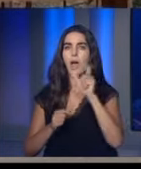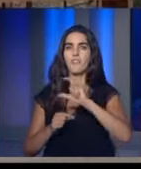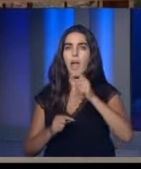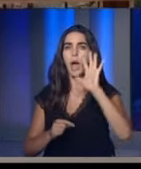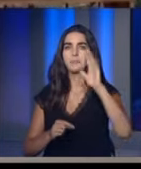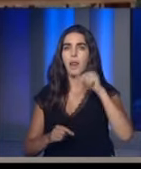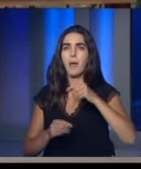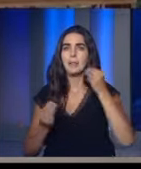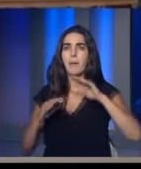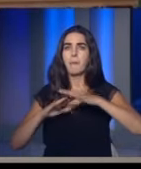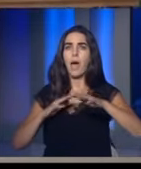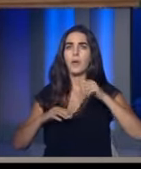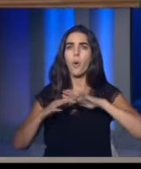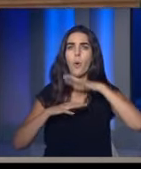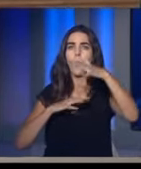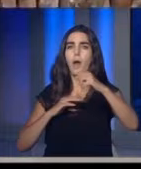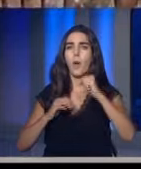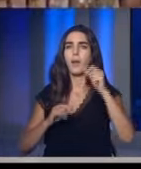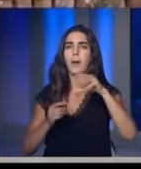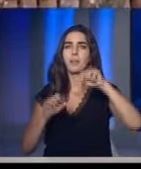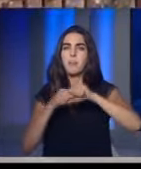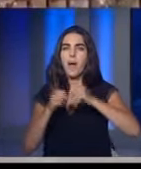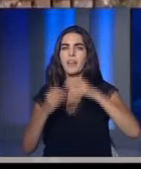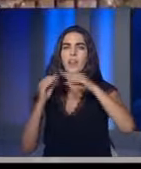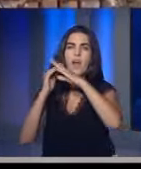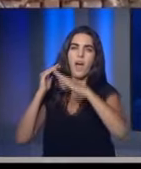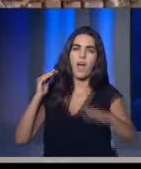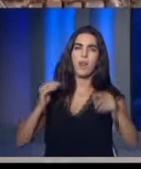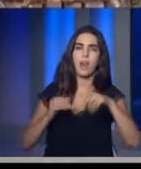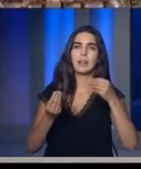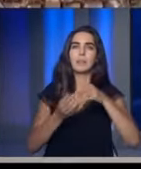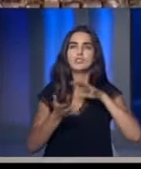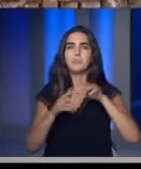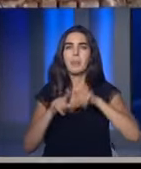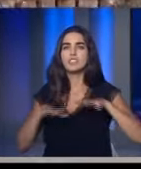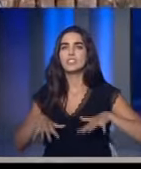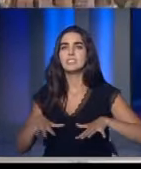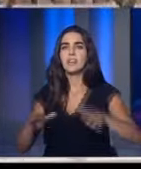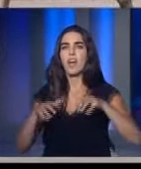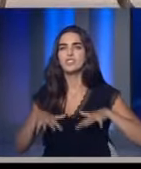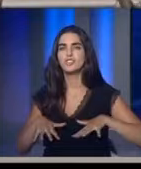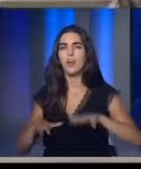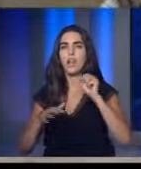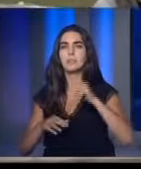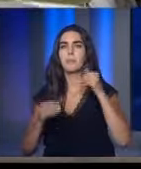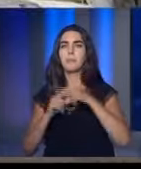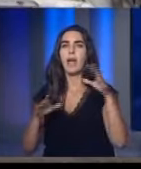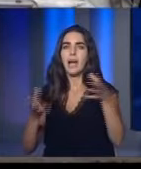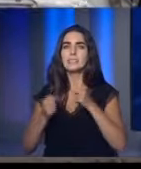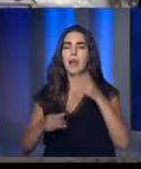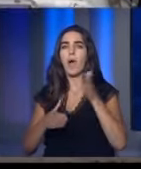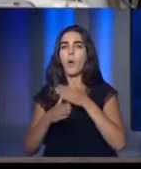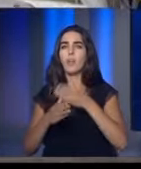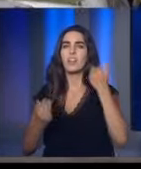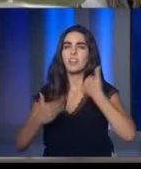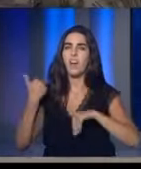إياه إلى الفئة الخامسة لدى عبوره منطقة البحر الكاريبي، خلف دمارا هائلا في جميع أنحاء